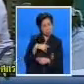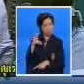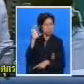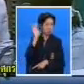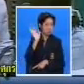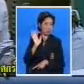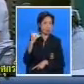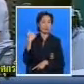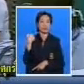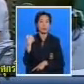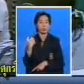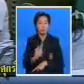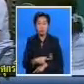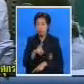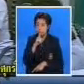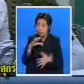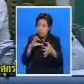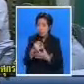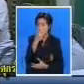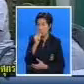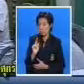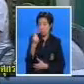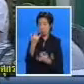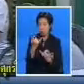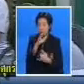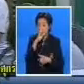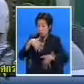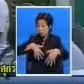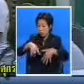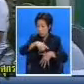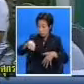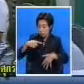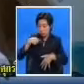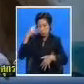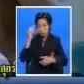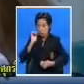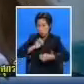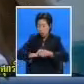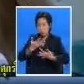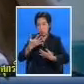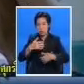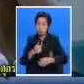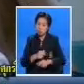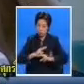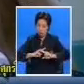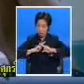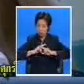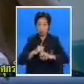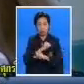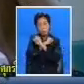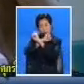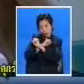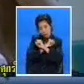ไข้หวัดสายพันธุ์ใหม่ถ้าเราให้ประชาชนมีส่วนร่วมในการลุกขึ้นมาชุมชนลุกขึ้นมาดูแลตัวเองเพิ่มมากขึ้น